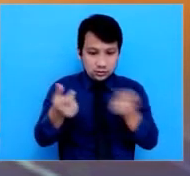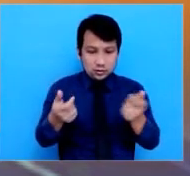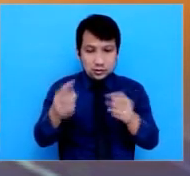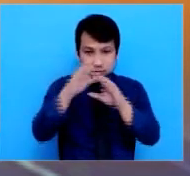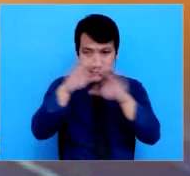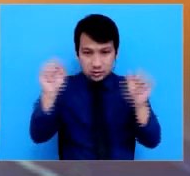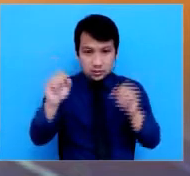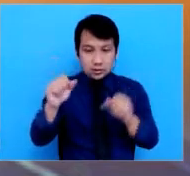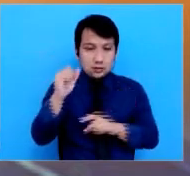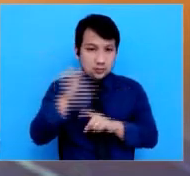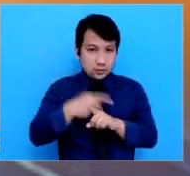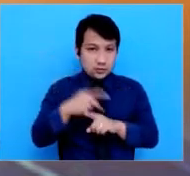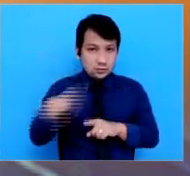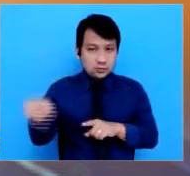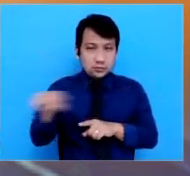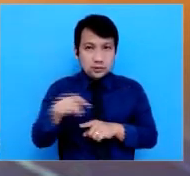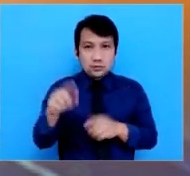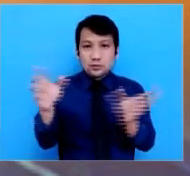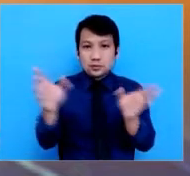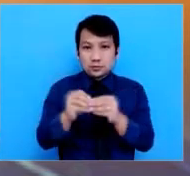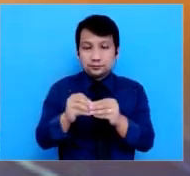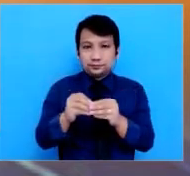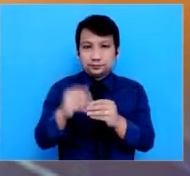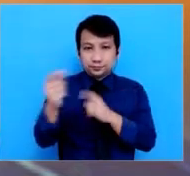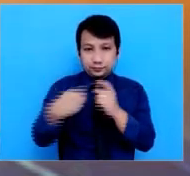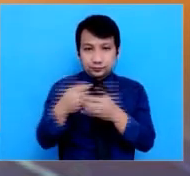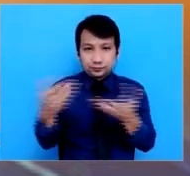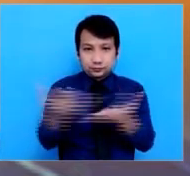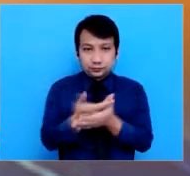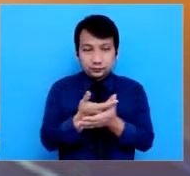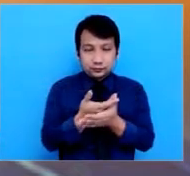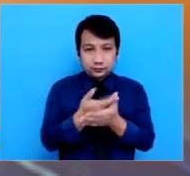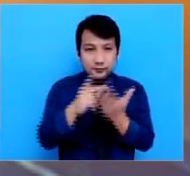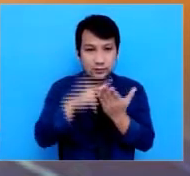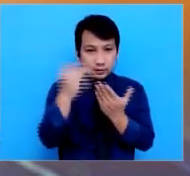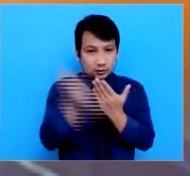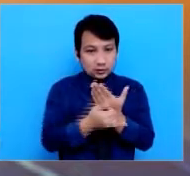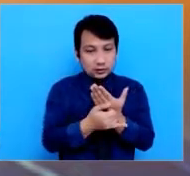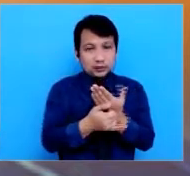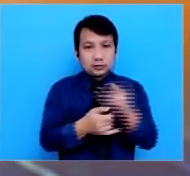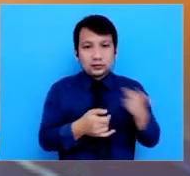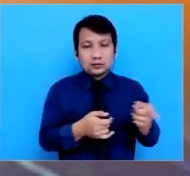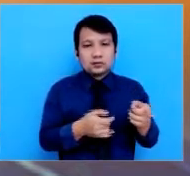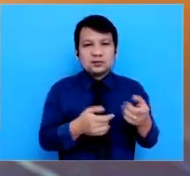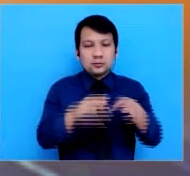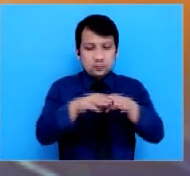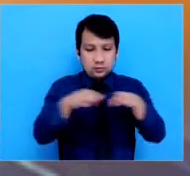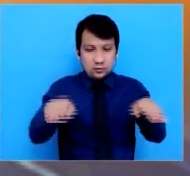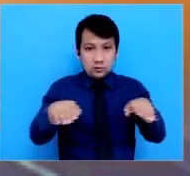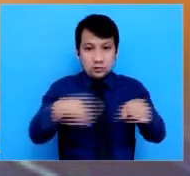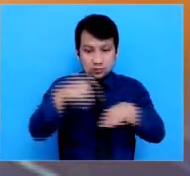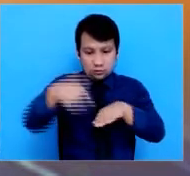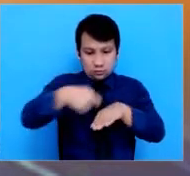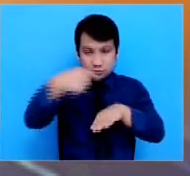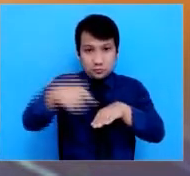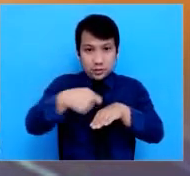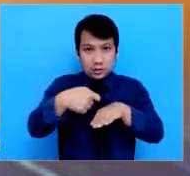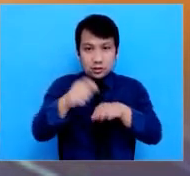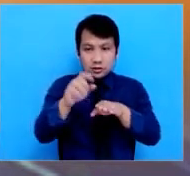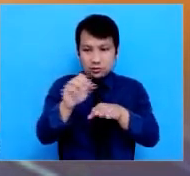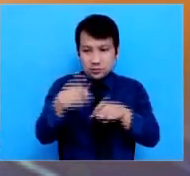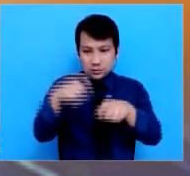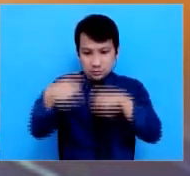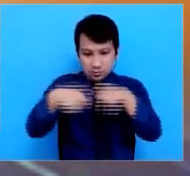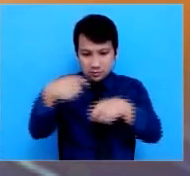Abril ang total ban naman sa mga bagong mining projects sa bansa. Ang open pit mining ay paraan ng pagmimina kung